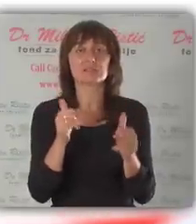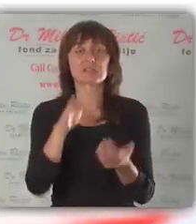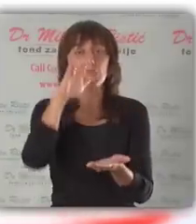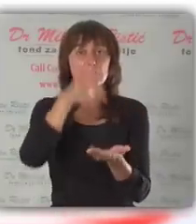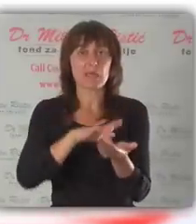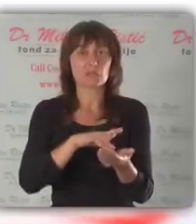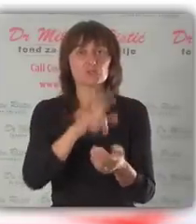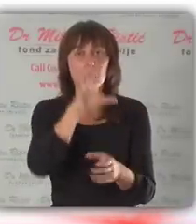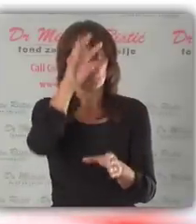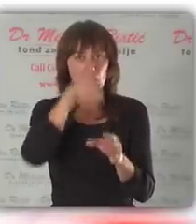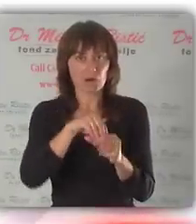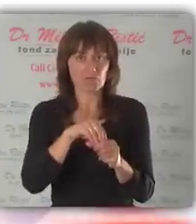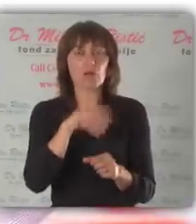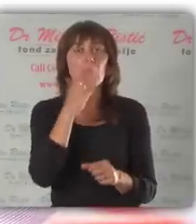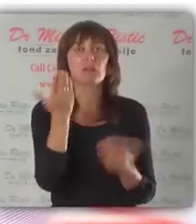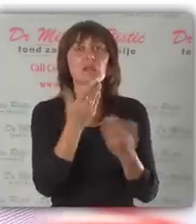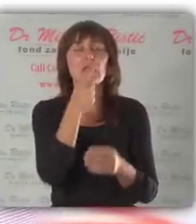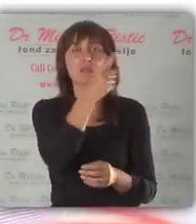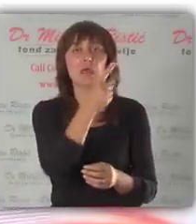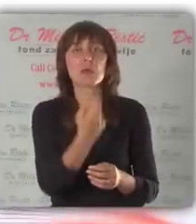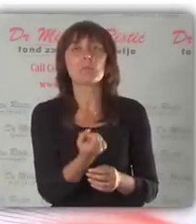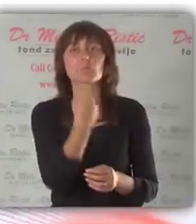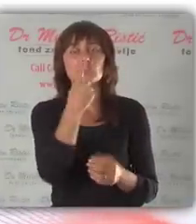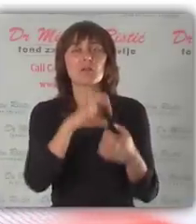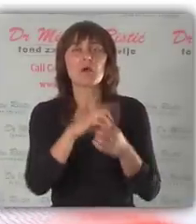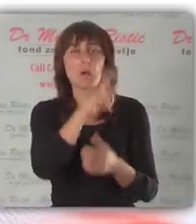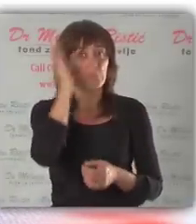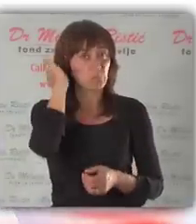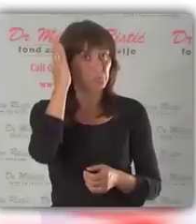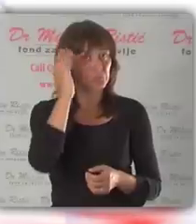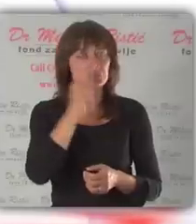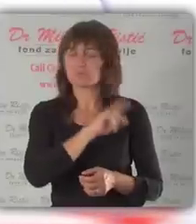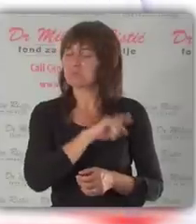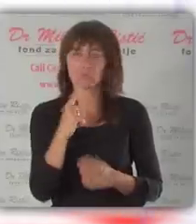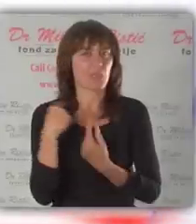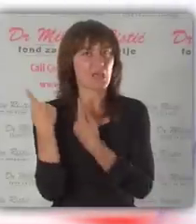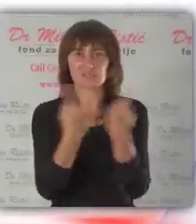mestu boravka i tamo gde je započeta nova veza, onda budućnost takve veze